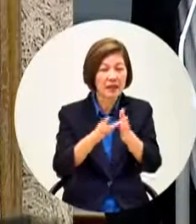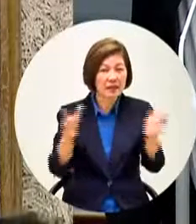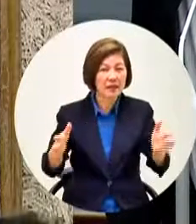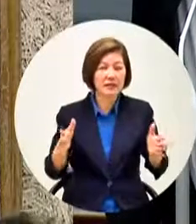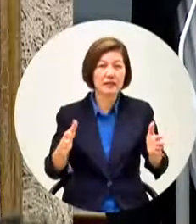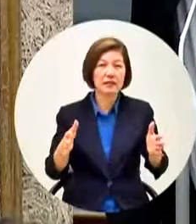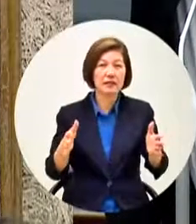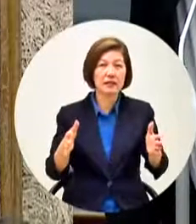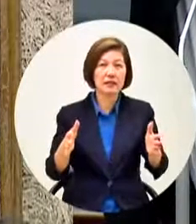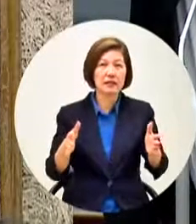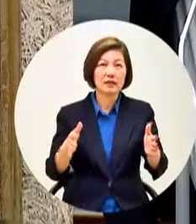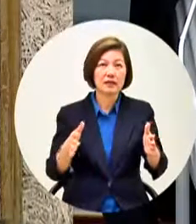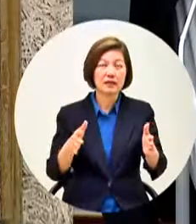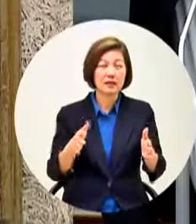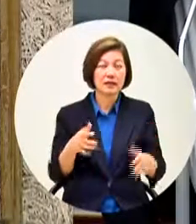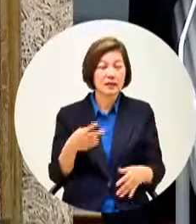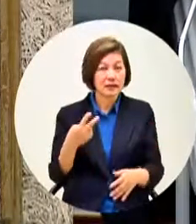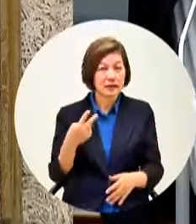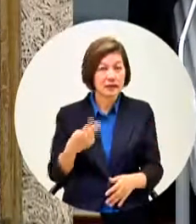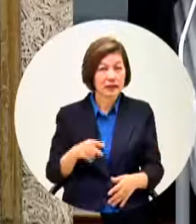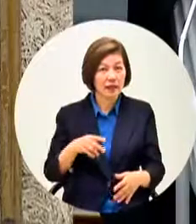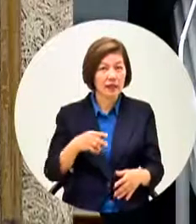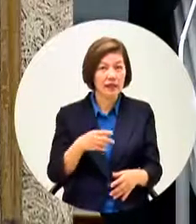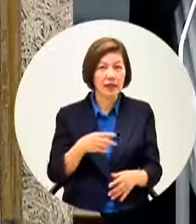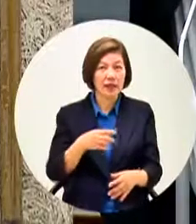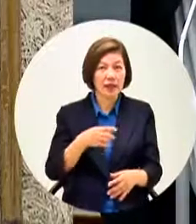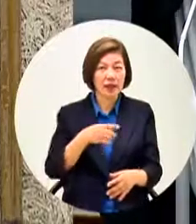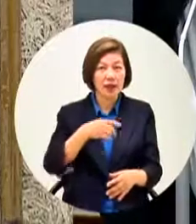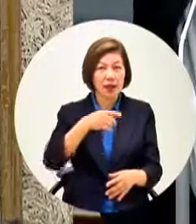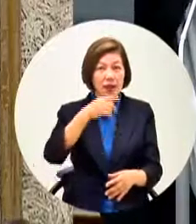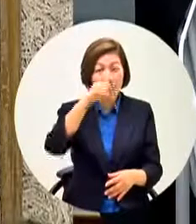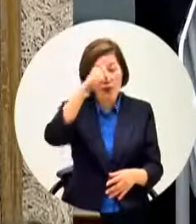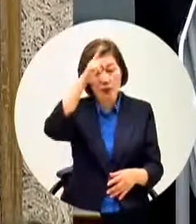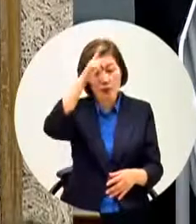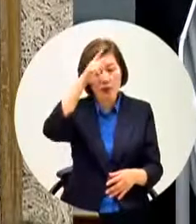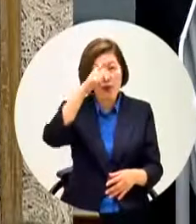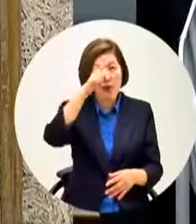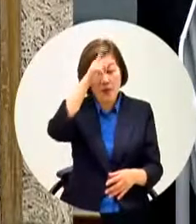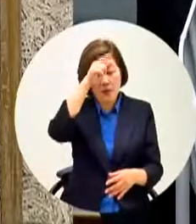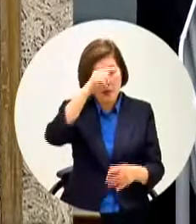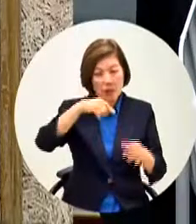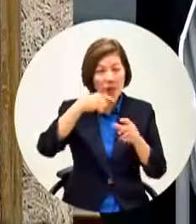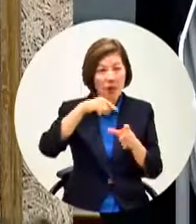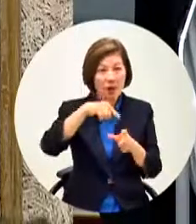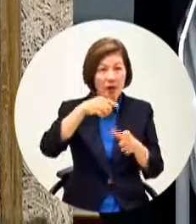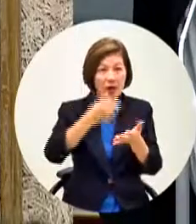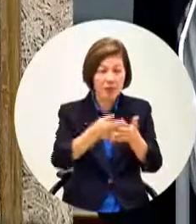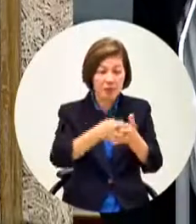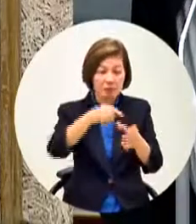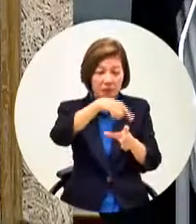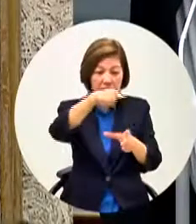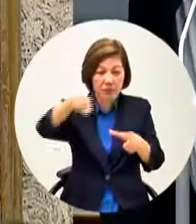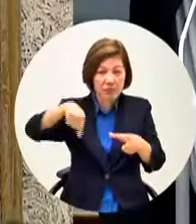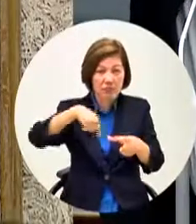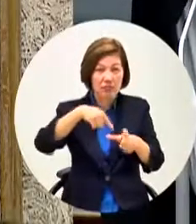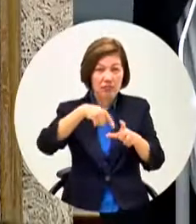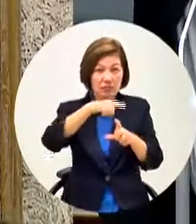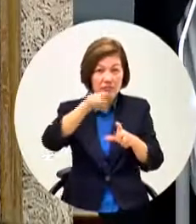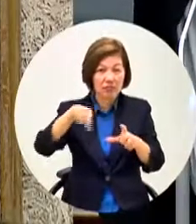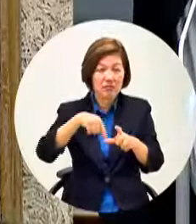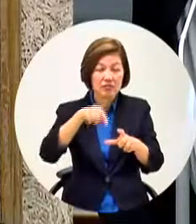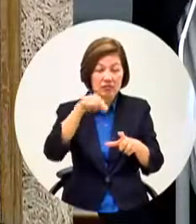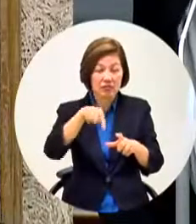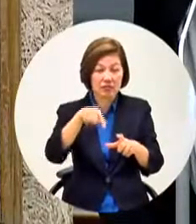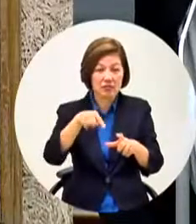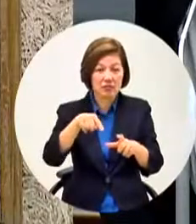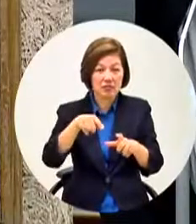个，即、這个伊口啊遐的巴德兰路吼，即撮古路遮，即撮就是较引水